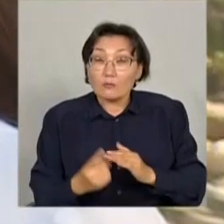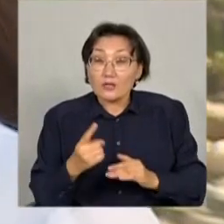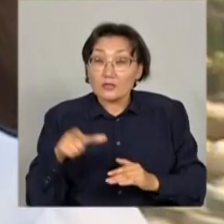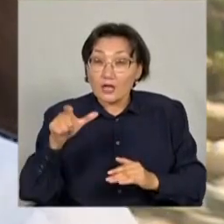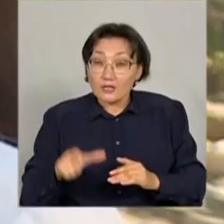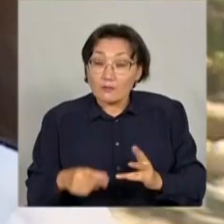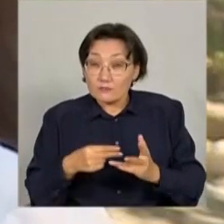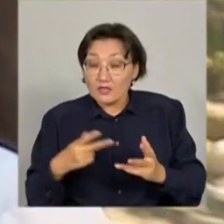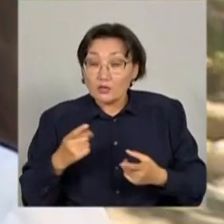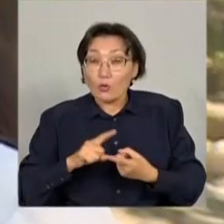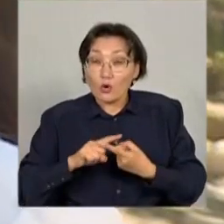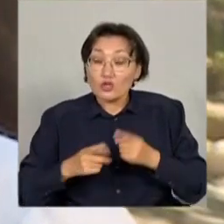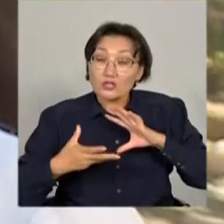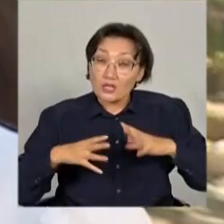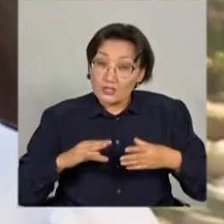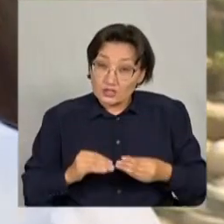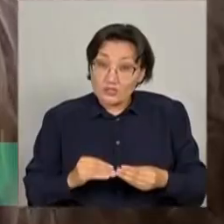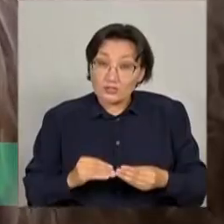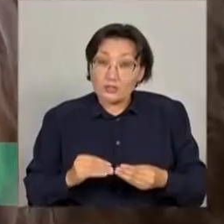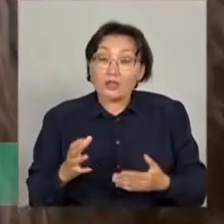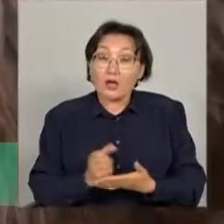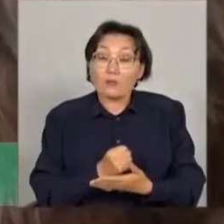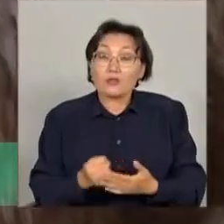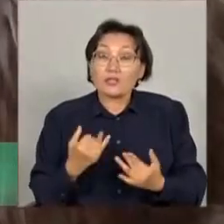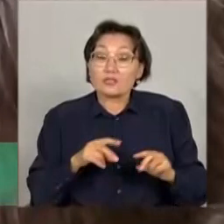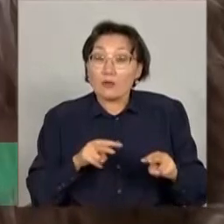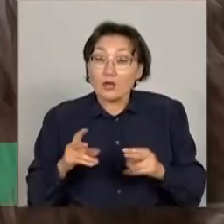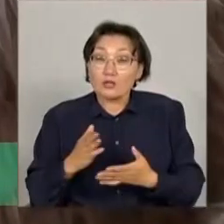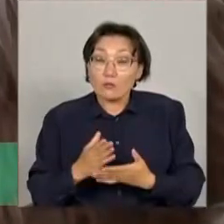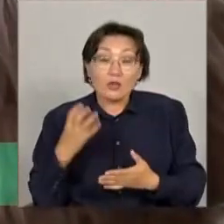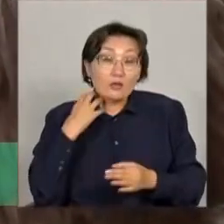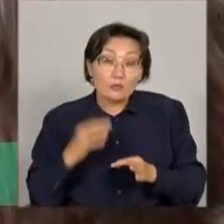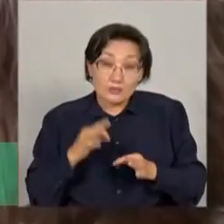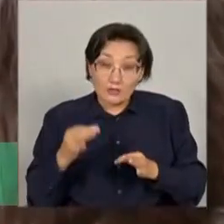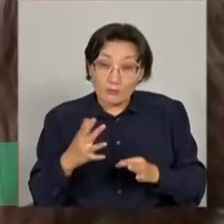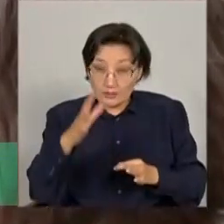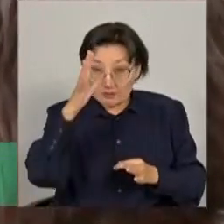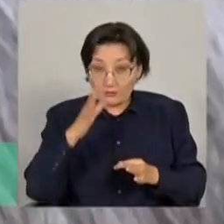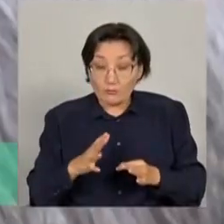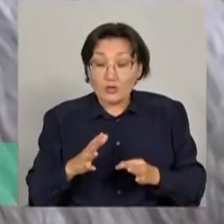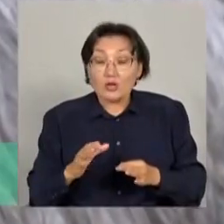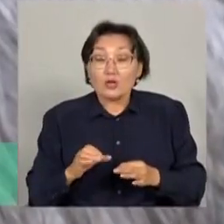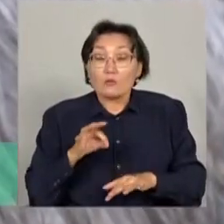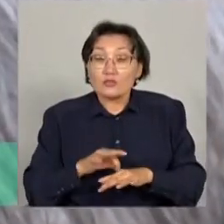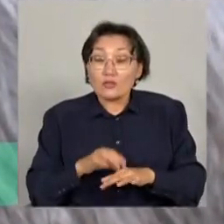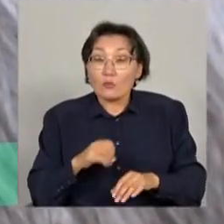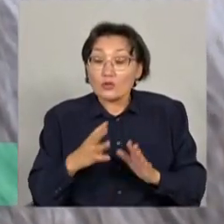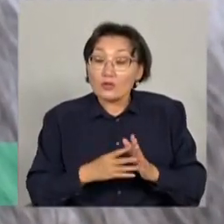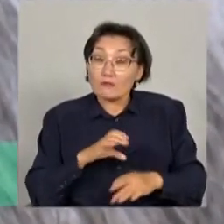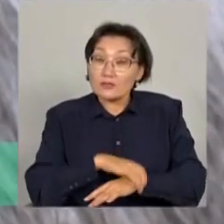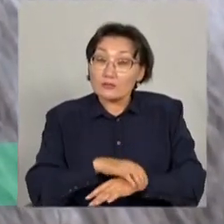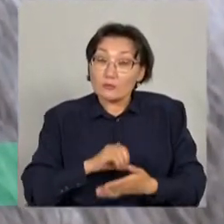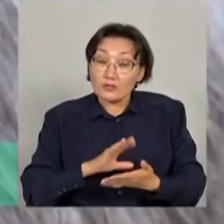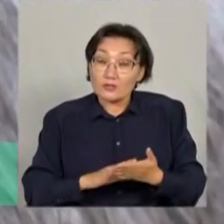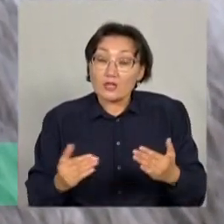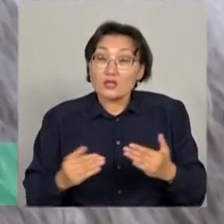аныкталып, азыркы таңда барлыгы да медициналык бакылоого алынды. Кызылорда облусу боюнча быйылдын 5 айында сары ауруунун 19 дереги аныкталды.